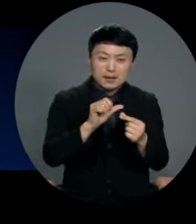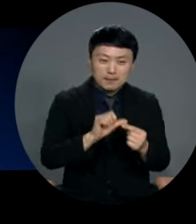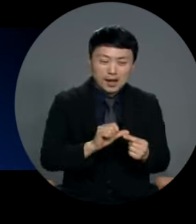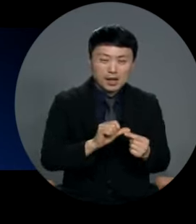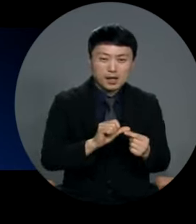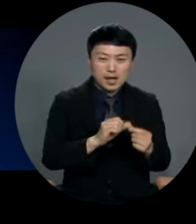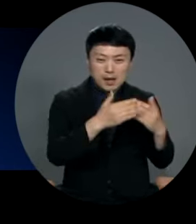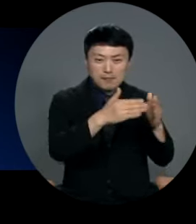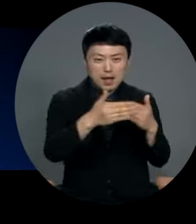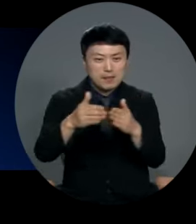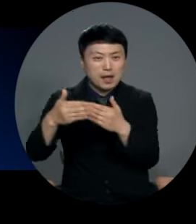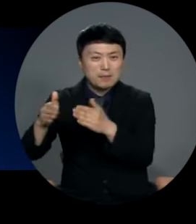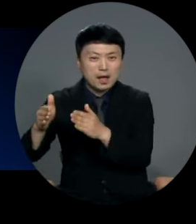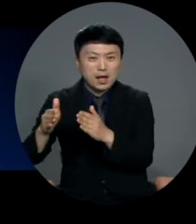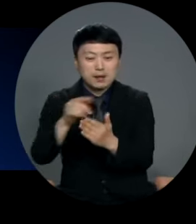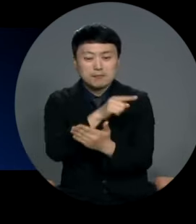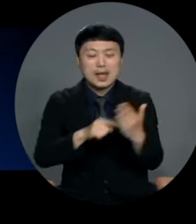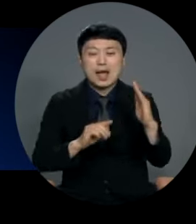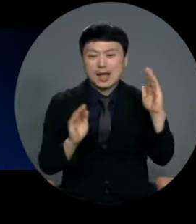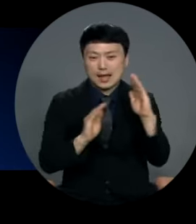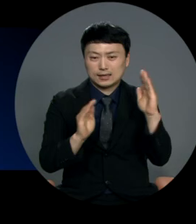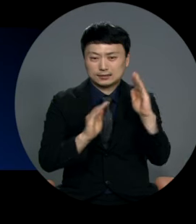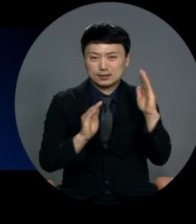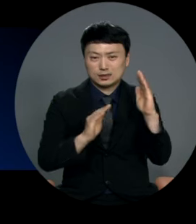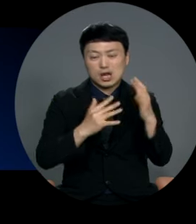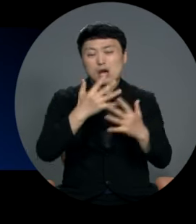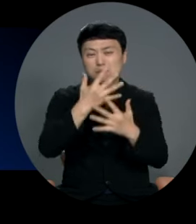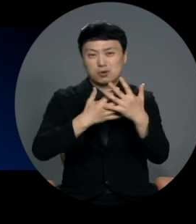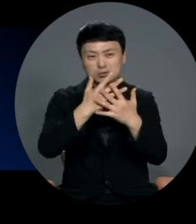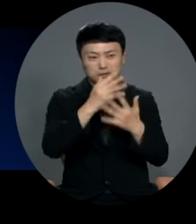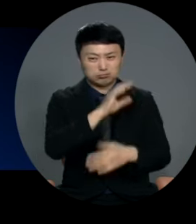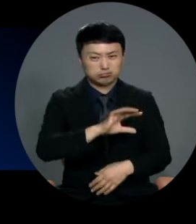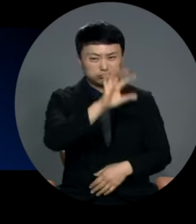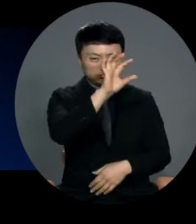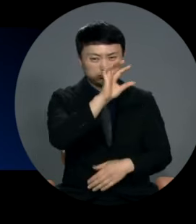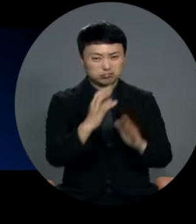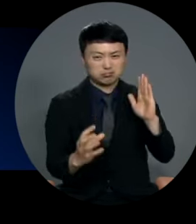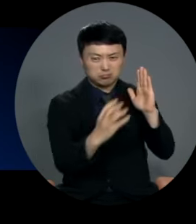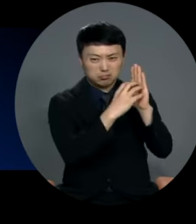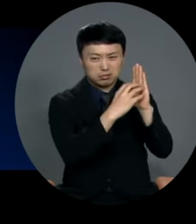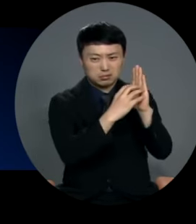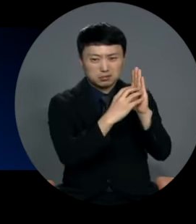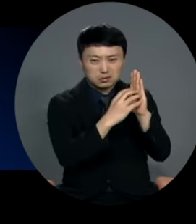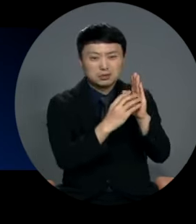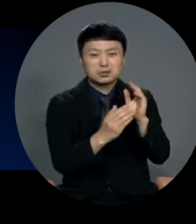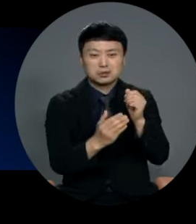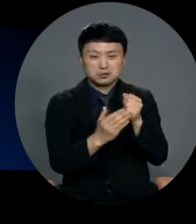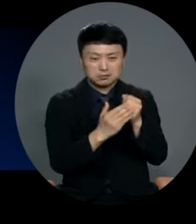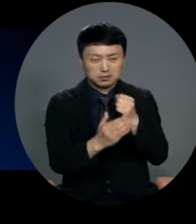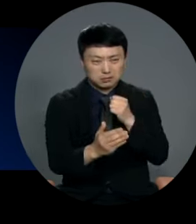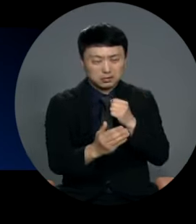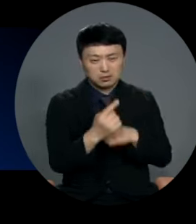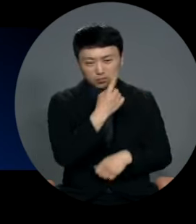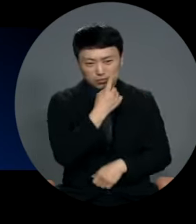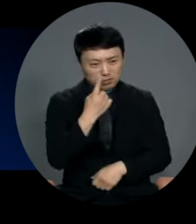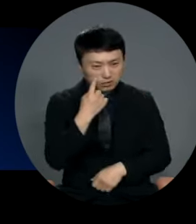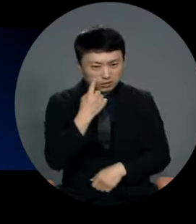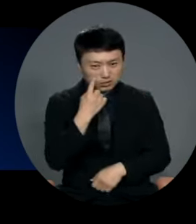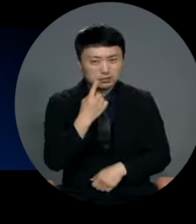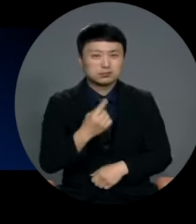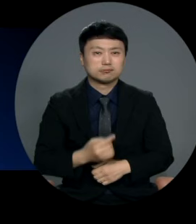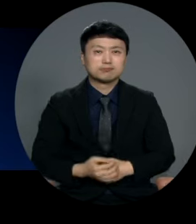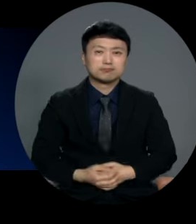방에 우리 피해 학생들의 영상이 다시 유포가 되고 있는 상황을 확인을